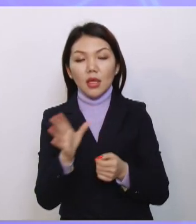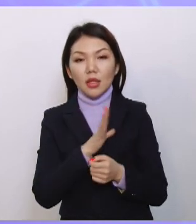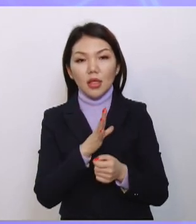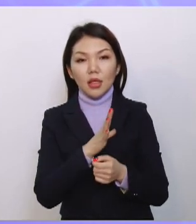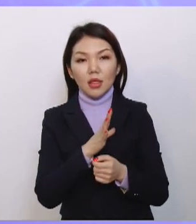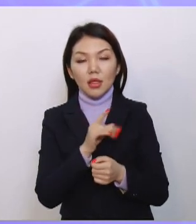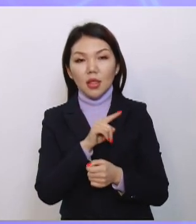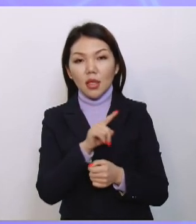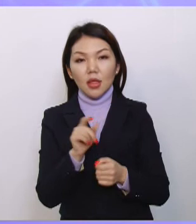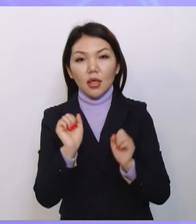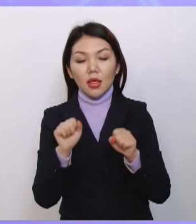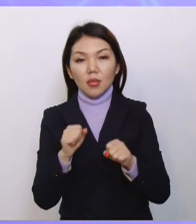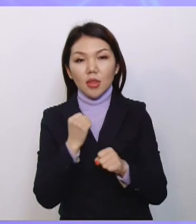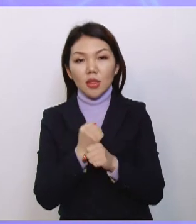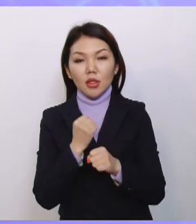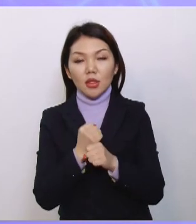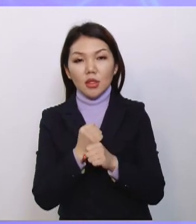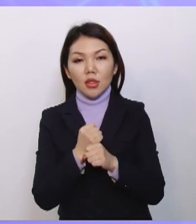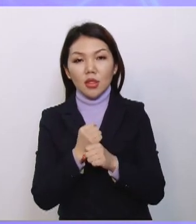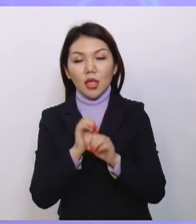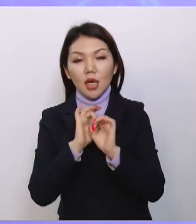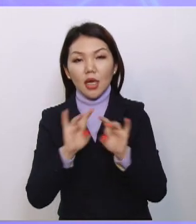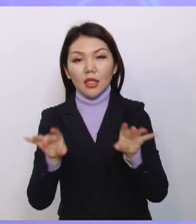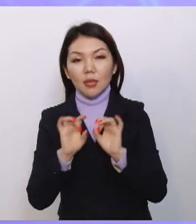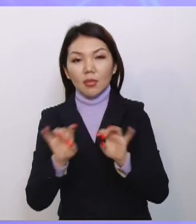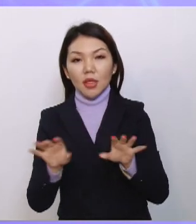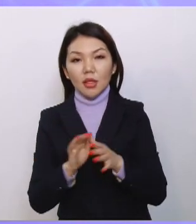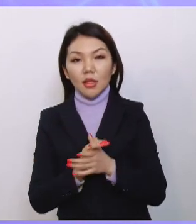жасашат? Айтып бергиле.